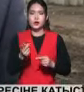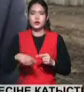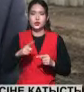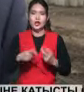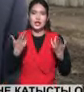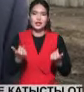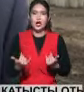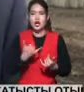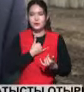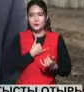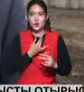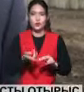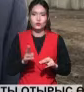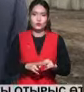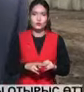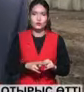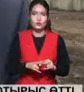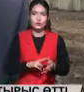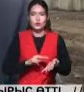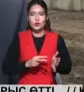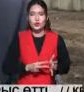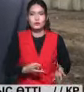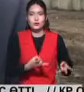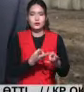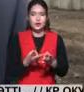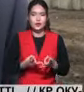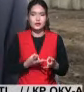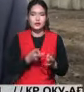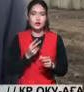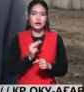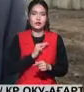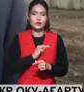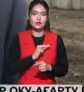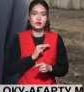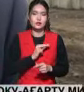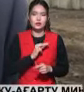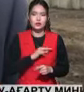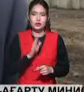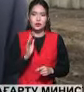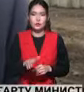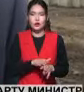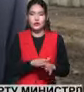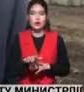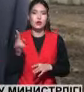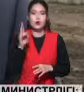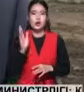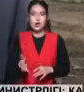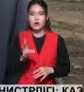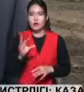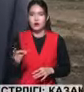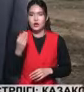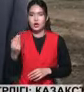біз бірінші жоспар бойынша шілде айында аяқтаймыз деп ойлағанбыз. Солай деп көздеп отырмыз негізі,